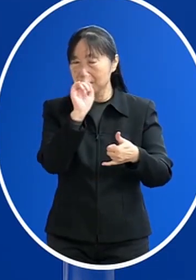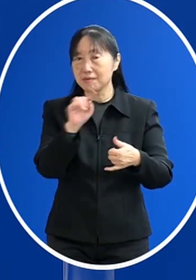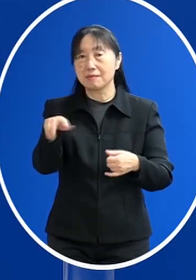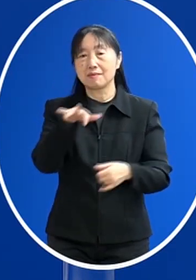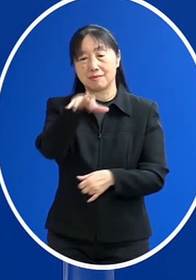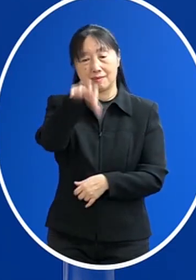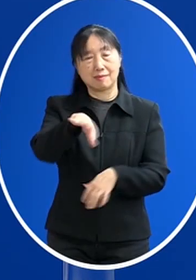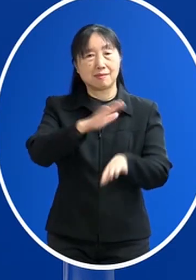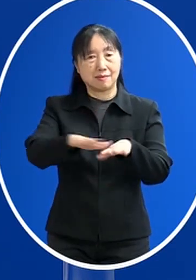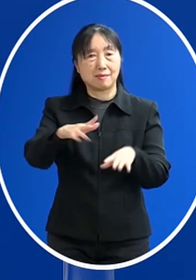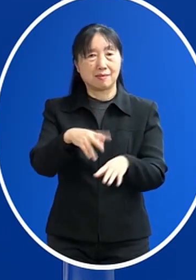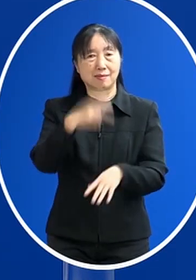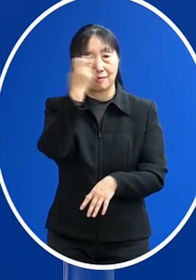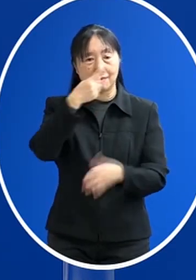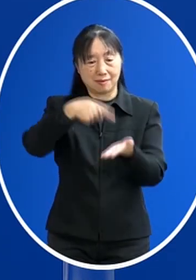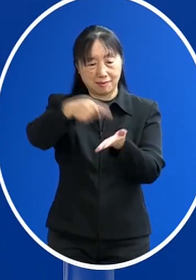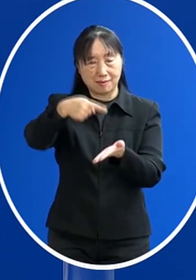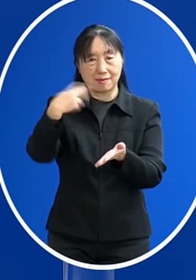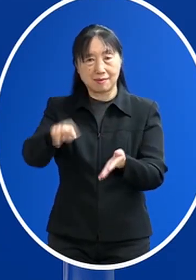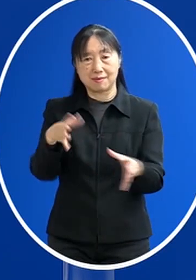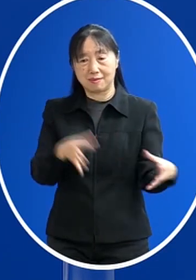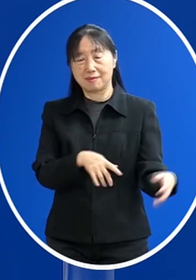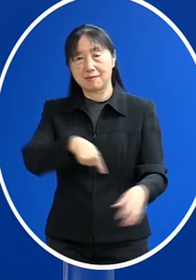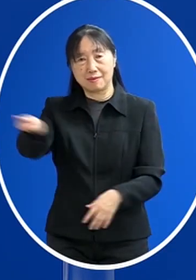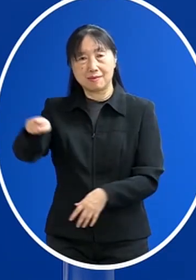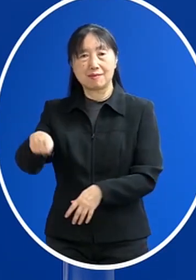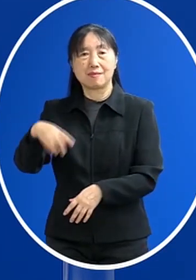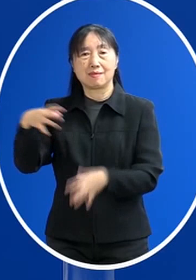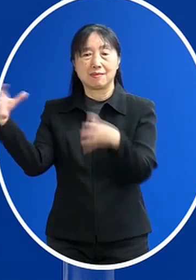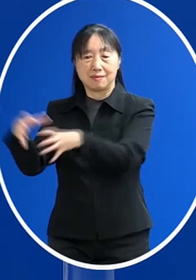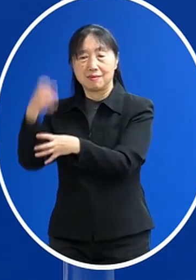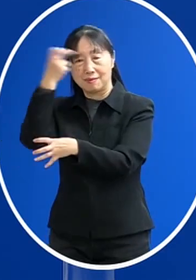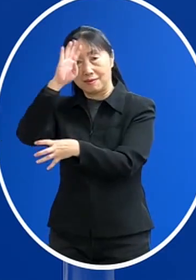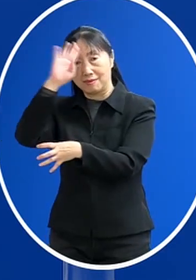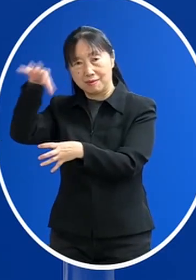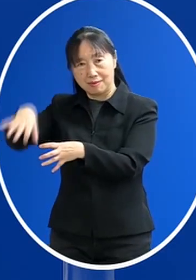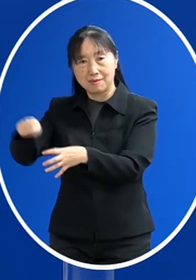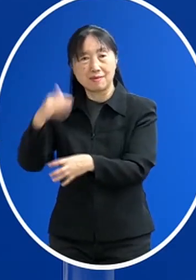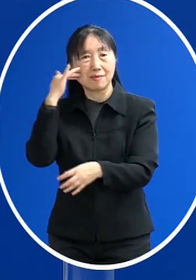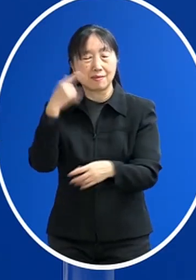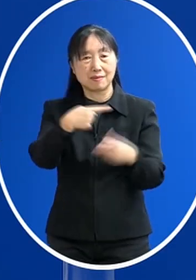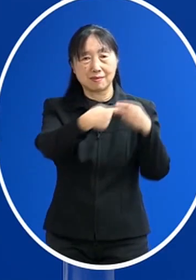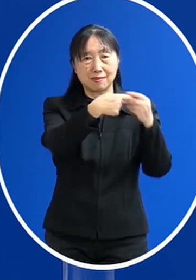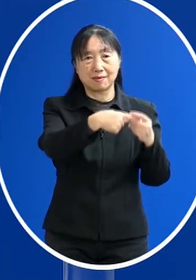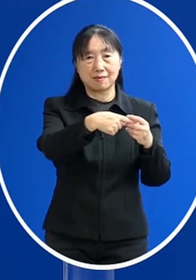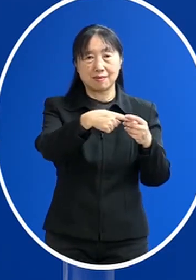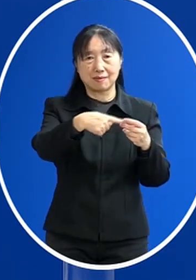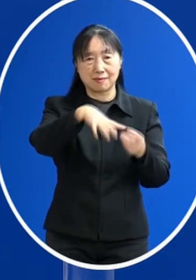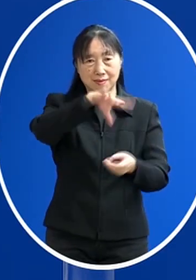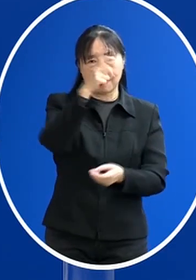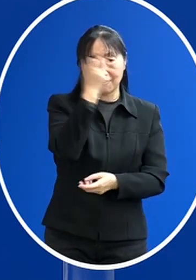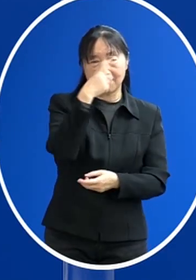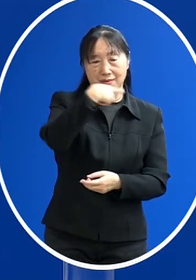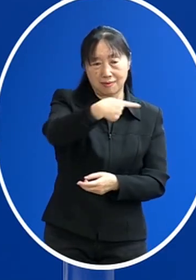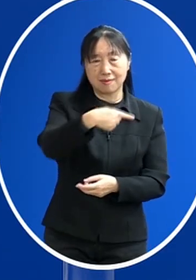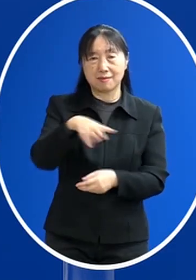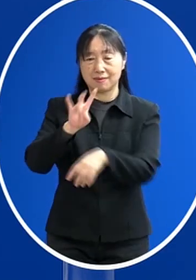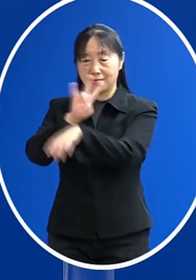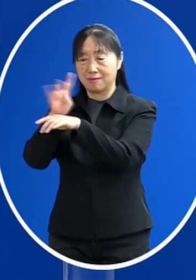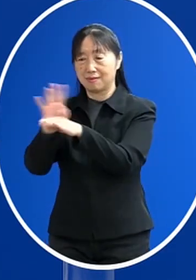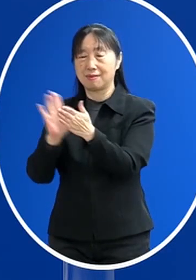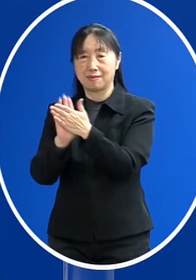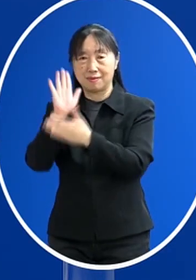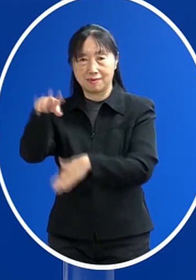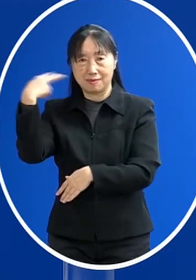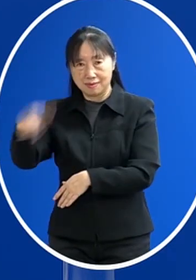就会采检一次，就会住到集中检疫所。那依规定啊，就是说如果第一次是阴性的话，那隔24小时还会再采检一次